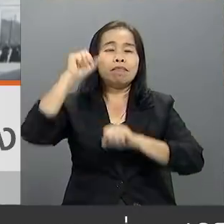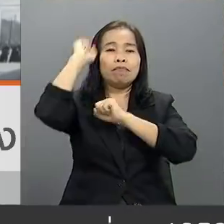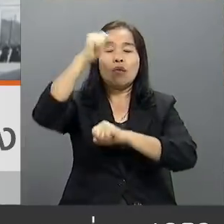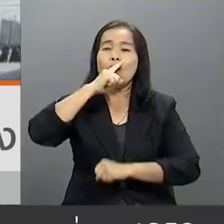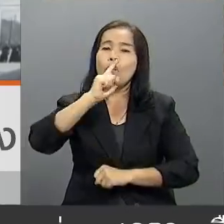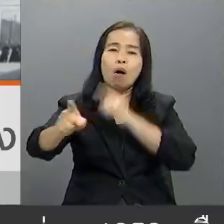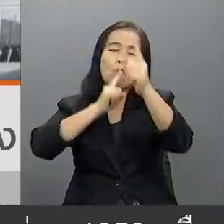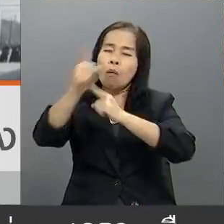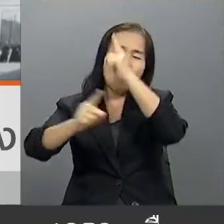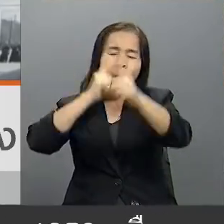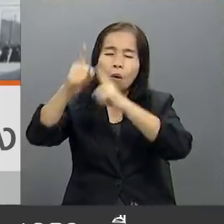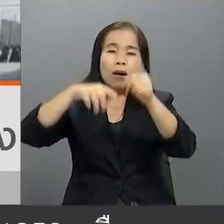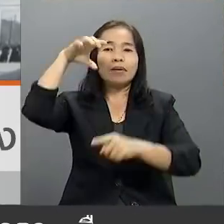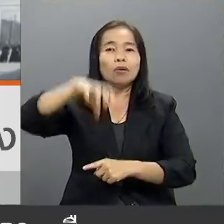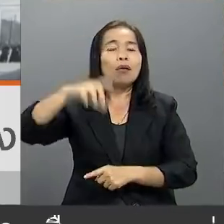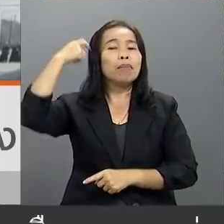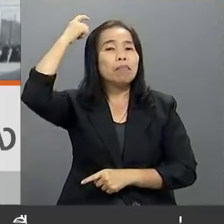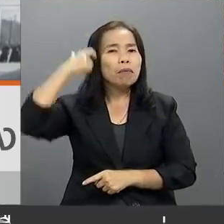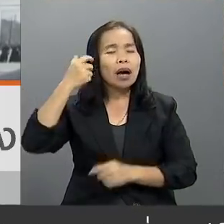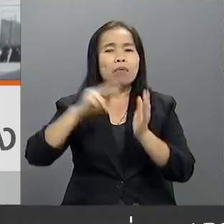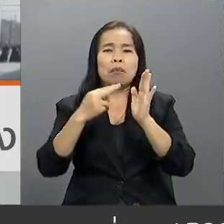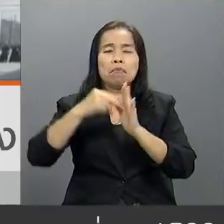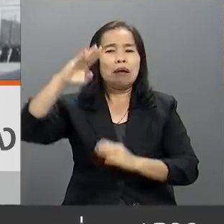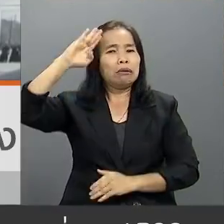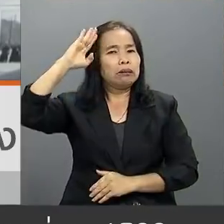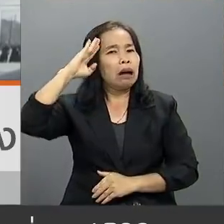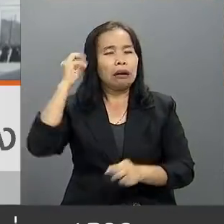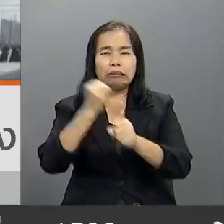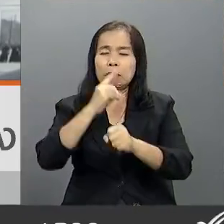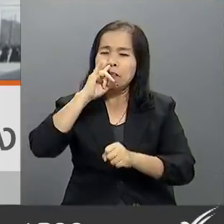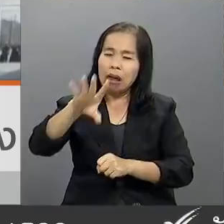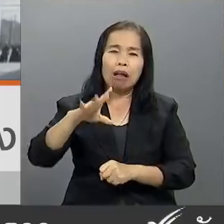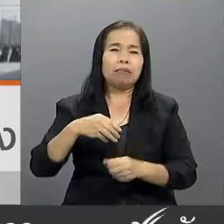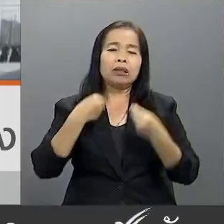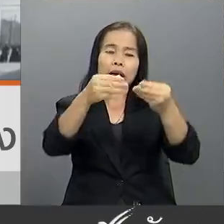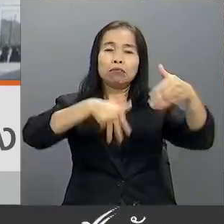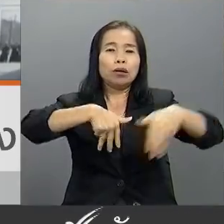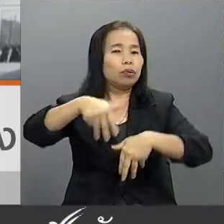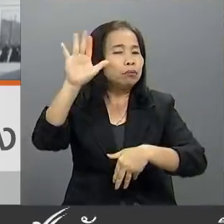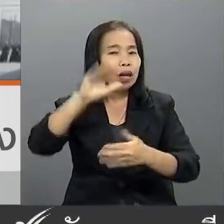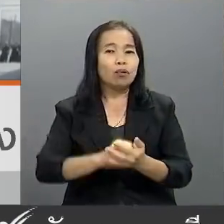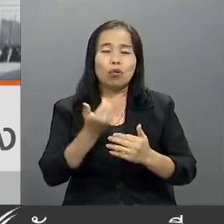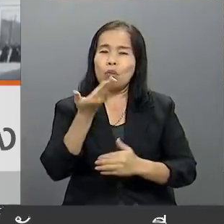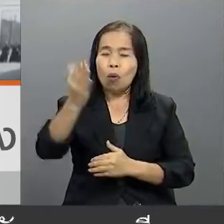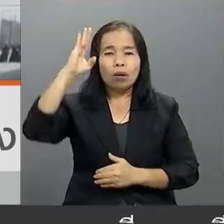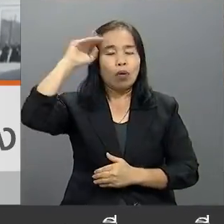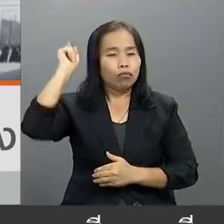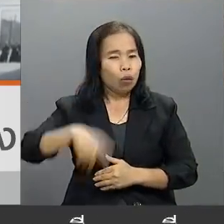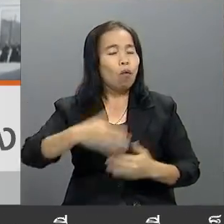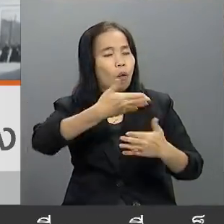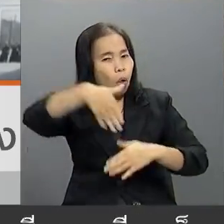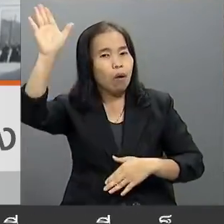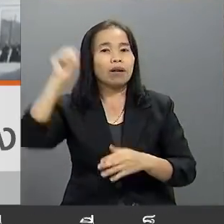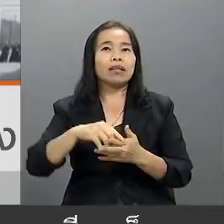กร้าวต่อการใช้ความรุนแรงของกองทะเบียนมากับผู้ประท้วงพร้อมทั้งเรียกร้องให้กองทะเบียนมาหลีกทางและขอให้กองทัพใช้